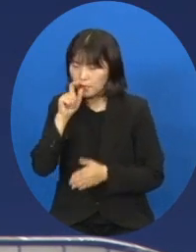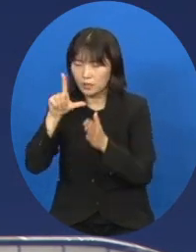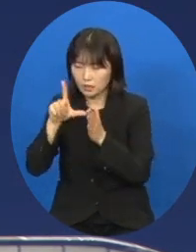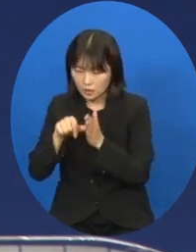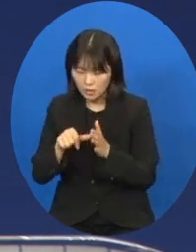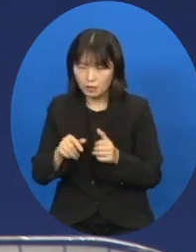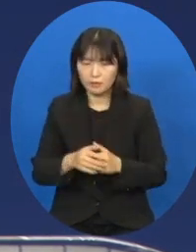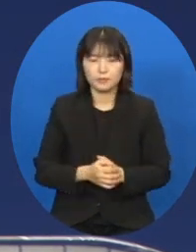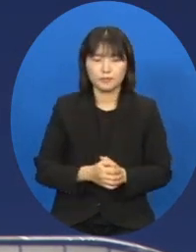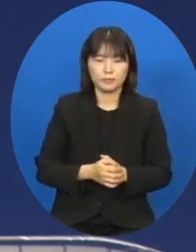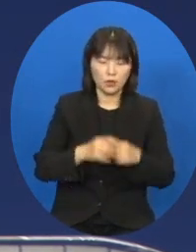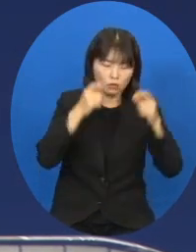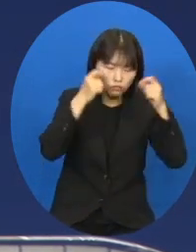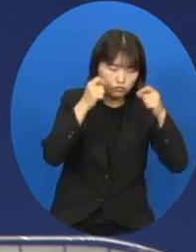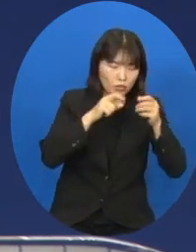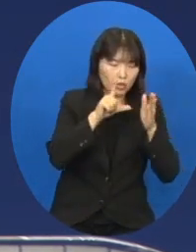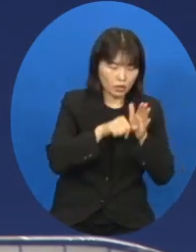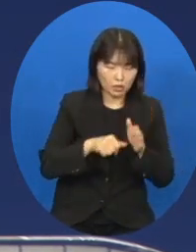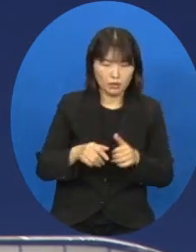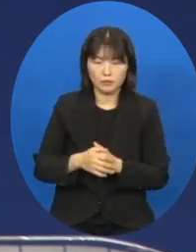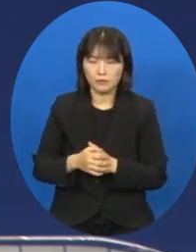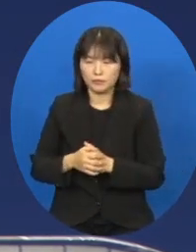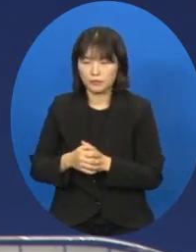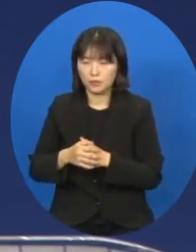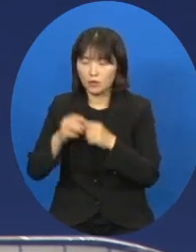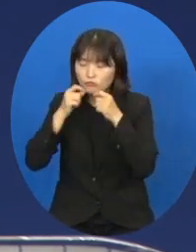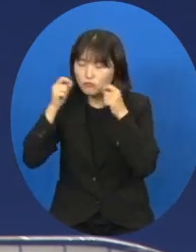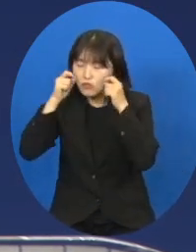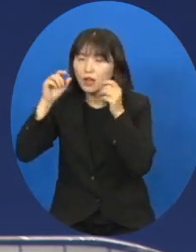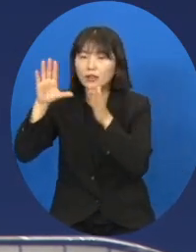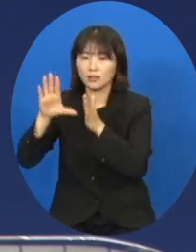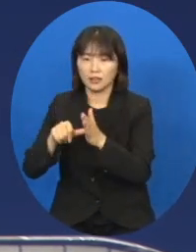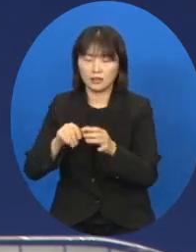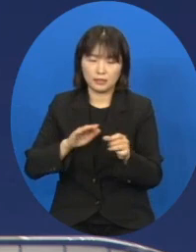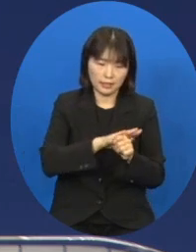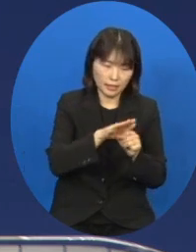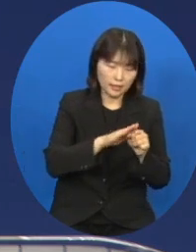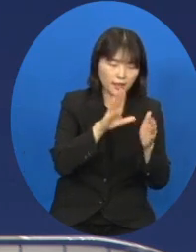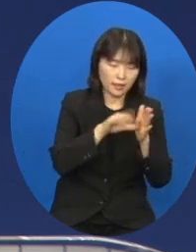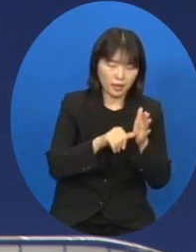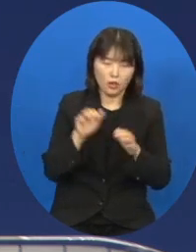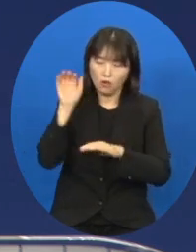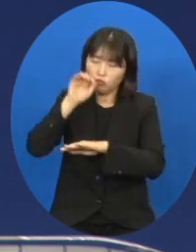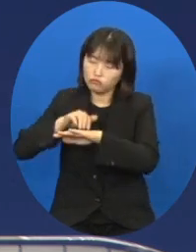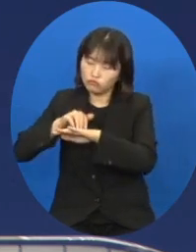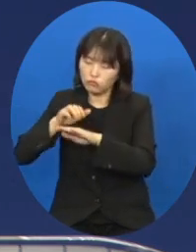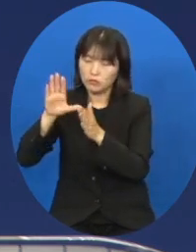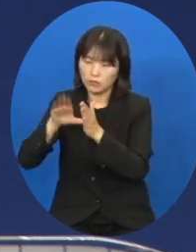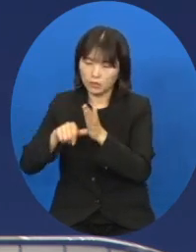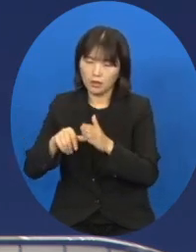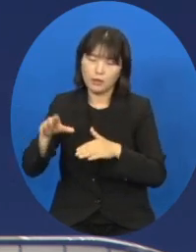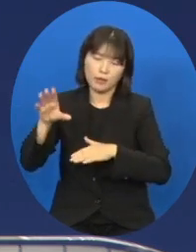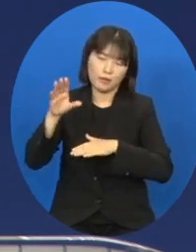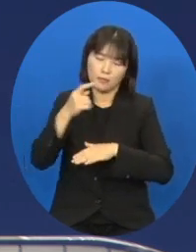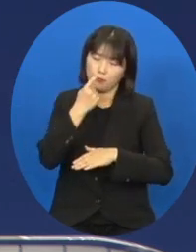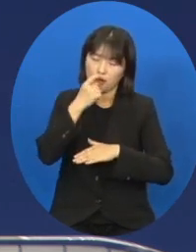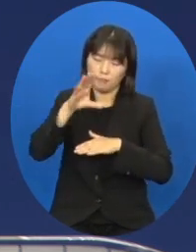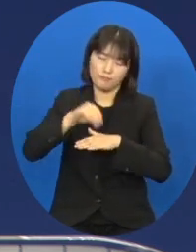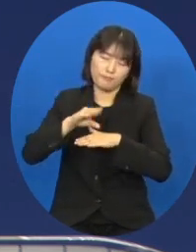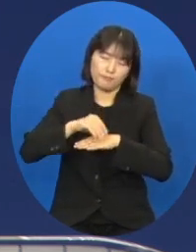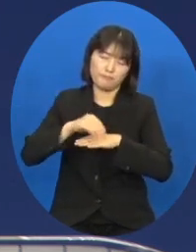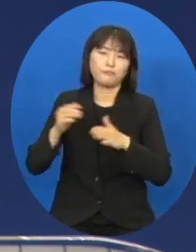말아야 할 때, 울어야 할 때와 웃어야 할 때, 사랑해야 할 때와 훈련해야 할 때를 배웠던